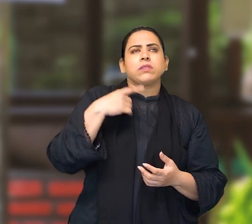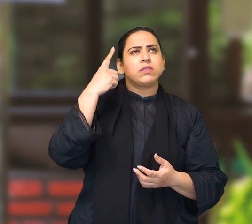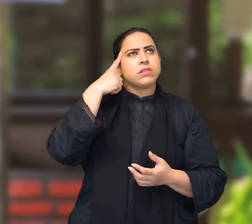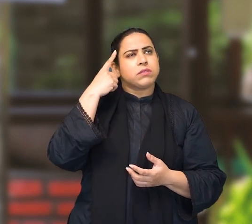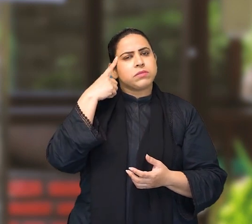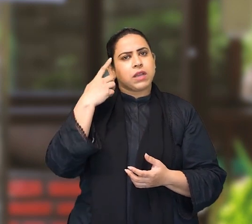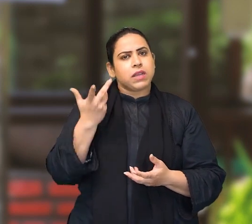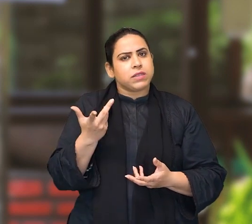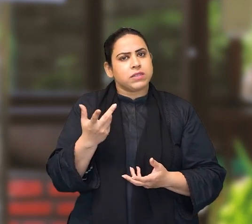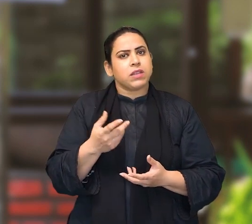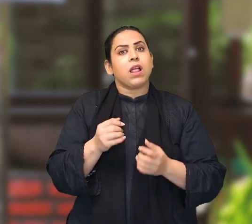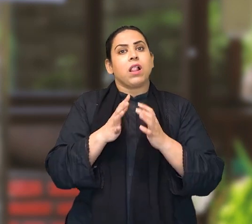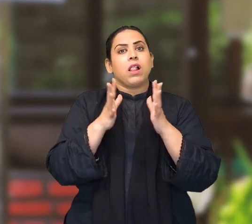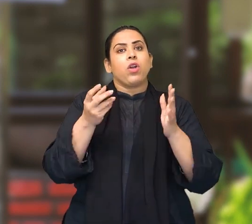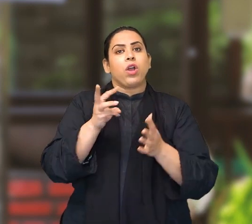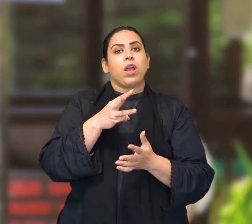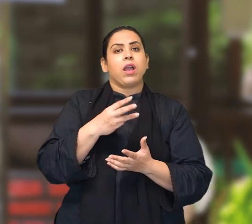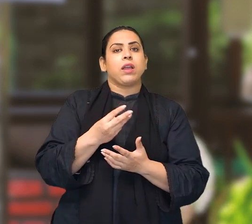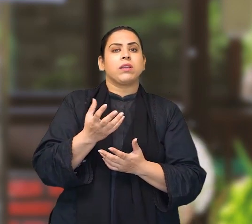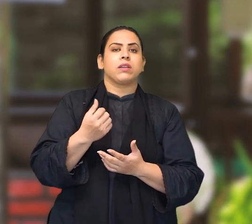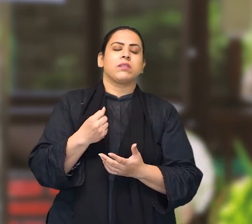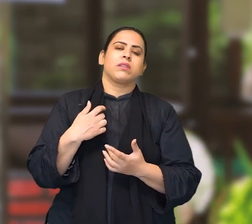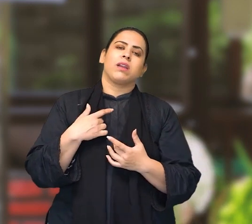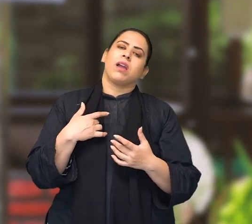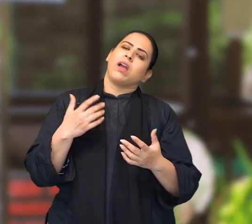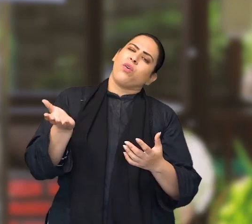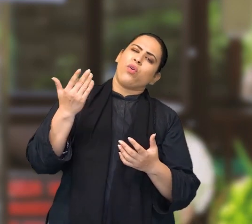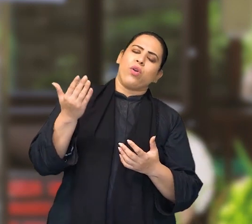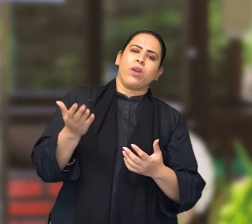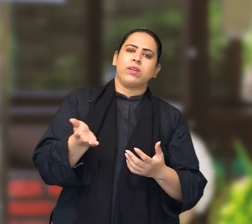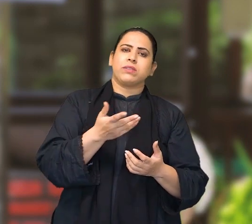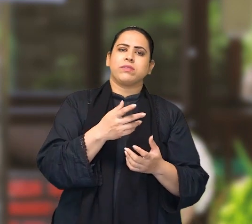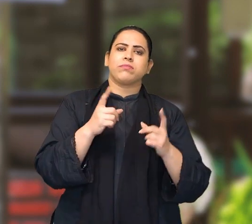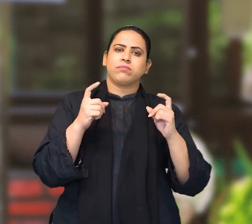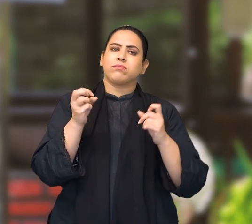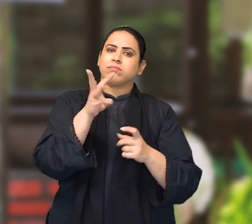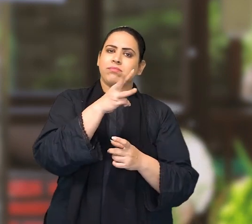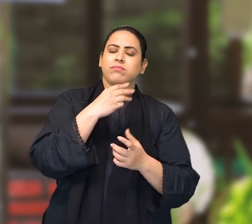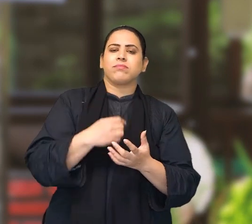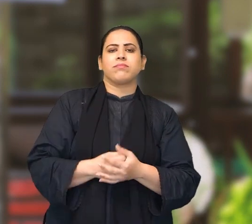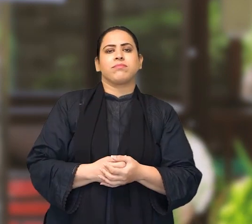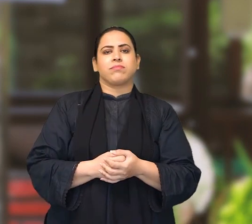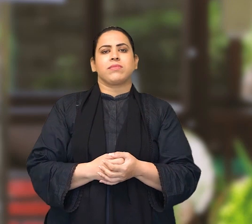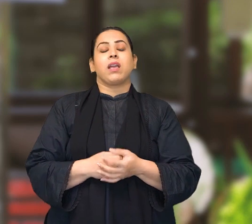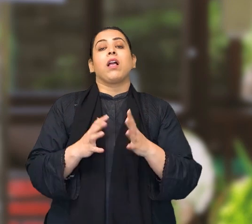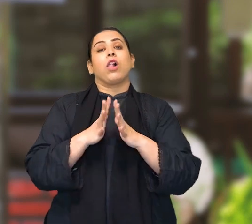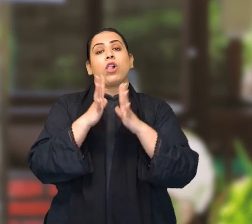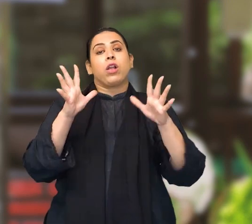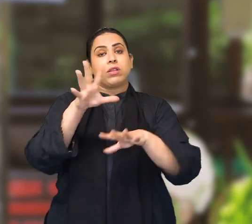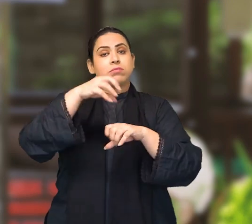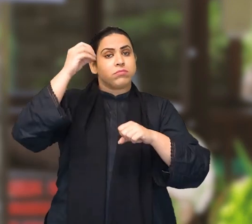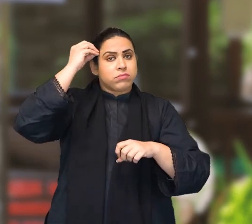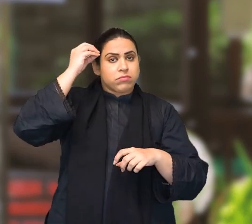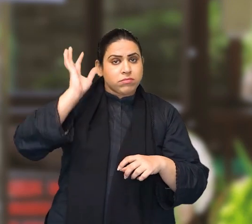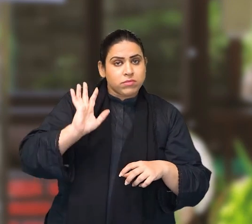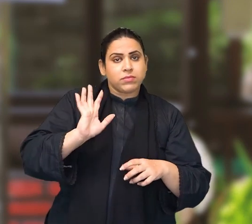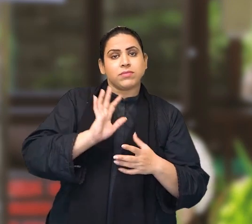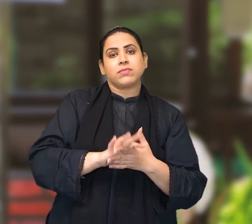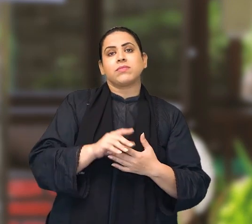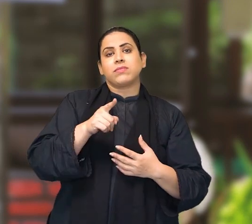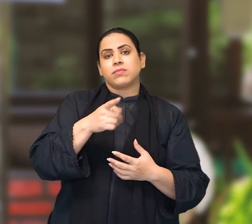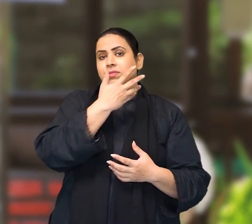डेज यू डोंट एक्सपेक्ट और आउट ऑफ नो वे देयर लॉट ऑफ थिंग्स हैपन कि आप कहते हो कि यार वाओ इट्स अ मिरेकल, इस तरह की चीज़ होती है. देयर आर सम